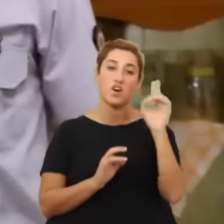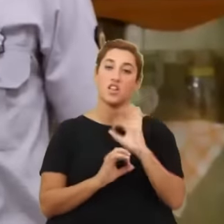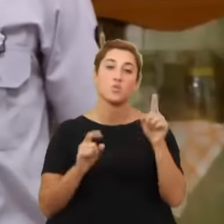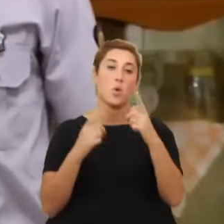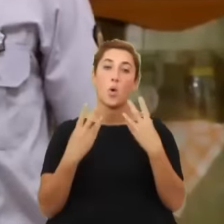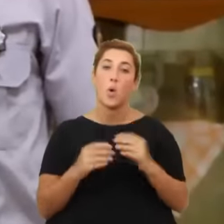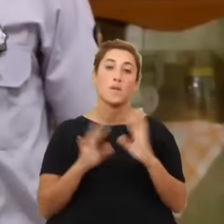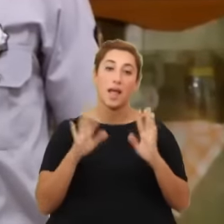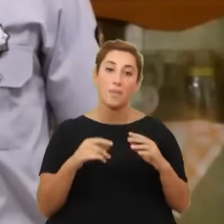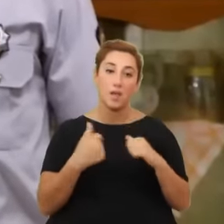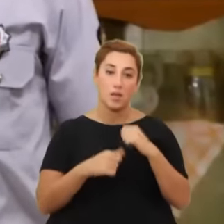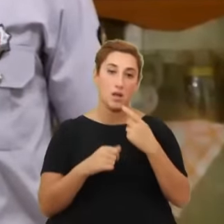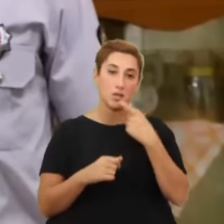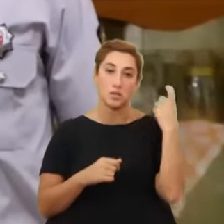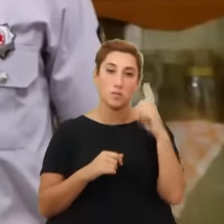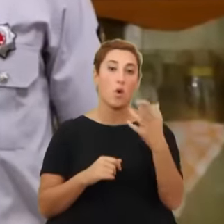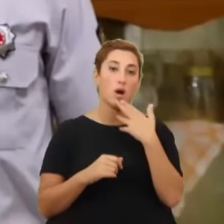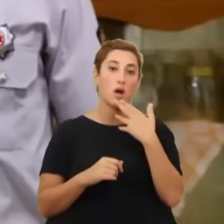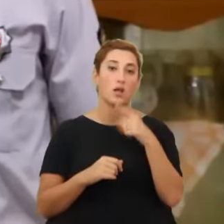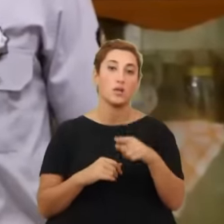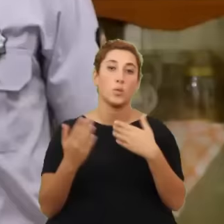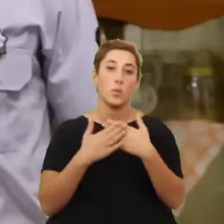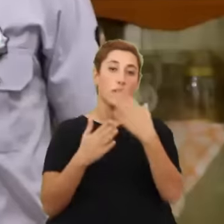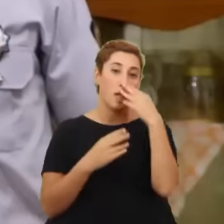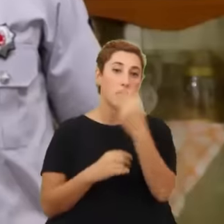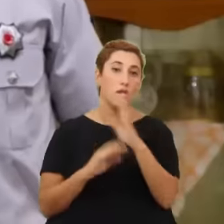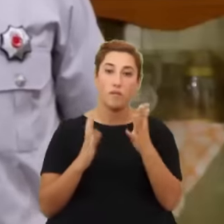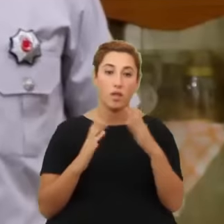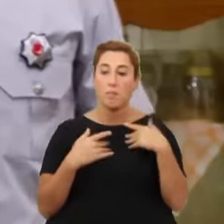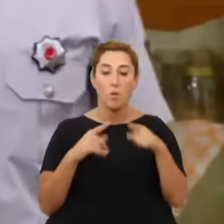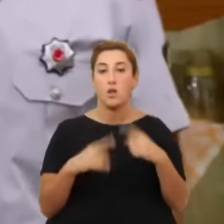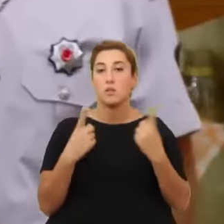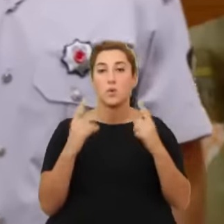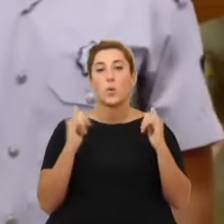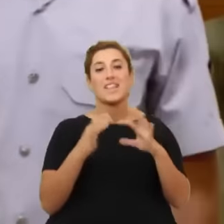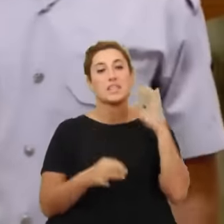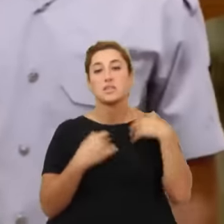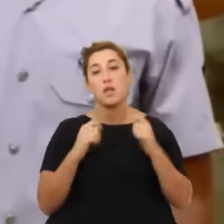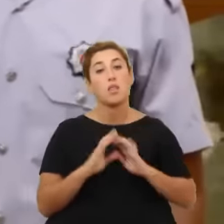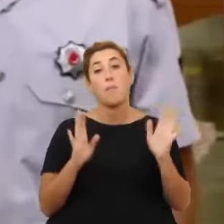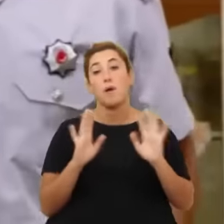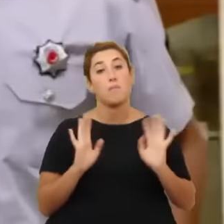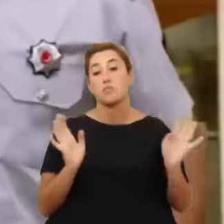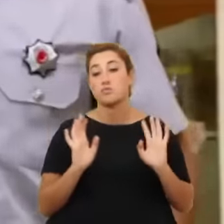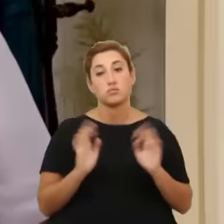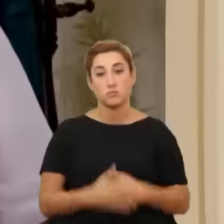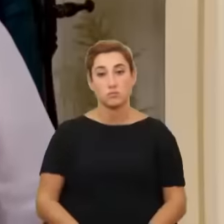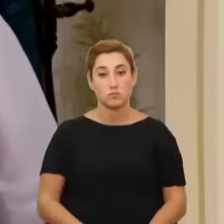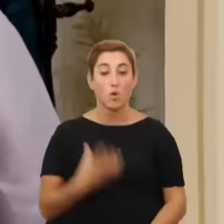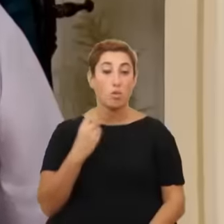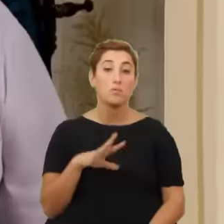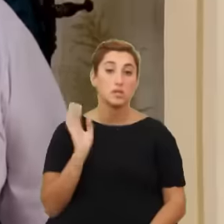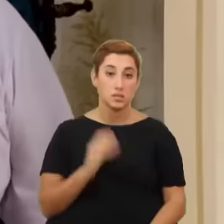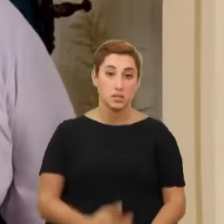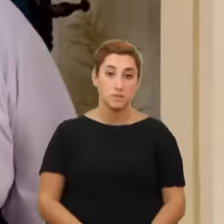öyle şey olmaz. Hem tarihi esermiş, yok kadının düğün hediyesiymiş falan filan. Ben hiç öyle kötü insan olamam yani durduk yerde, yok.